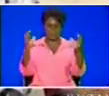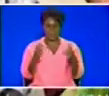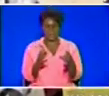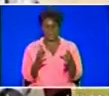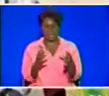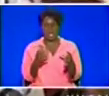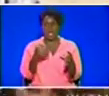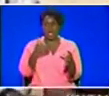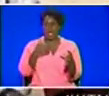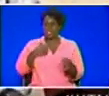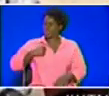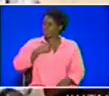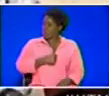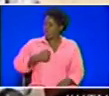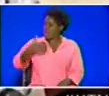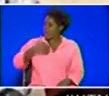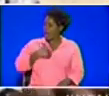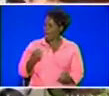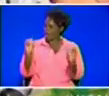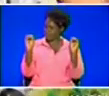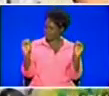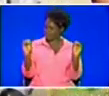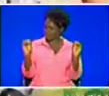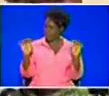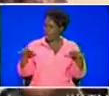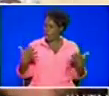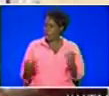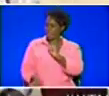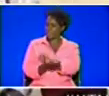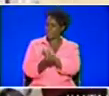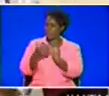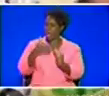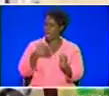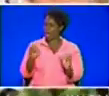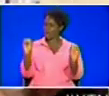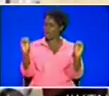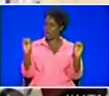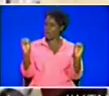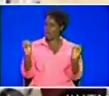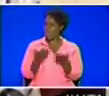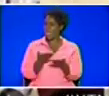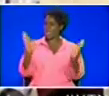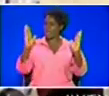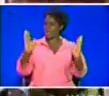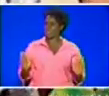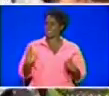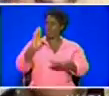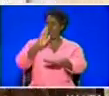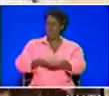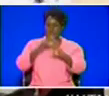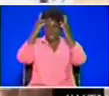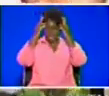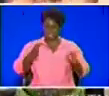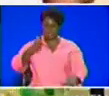no apology or explanation to make to anybody over our